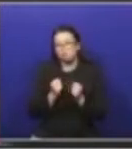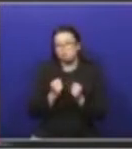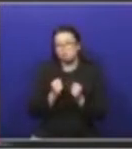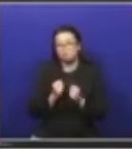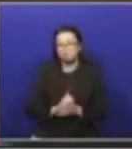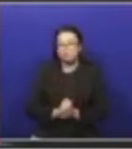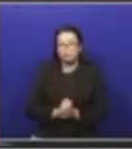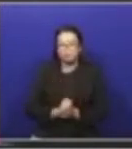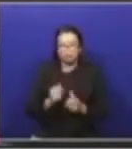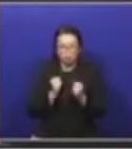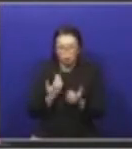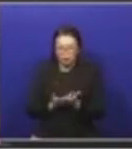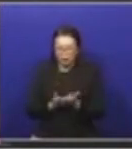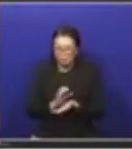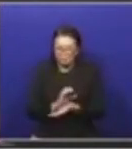ก็เพราะเขาไม่มีความมั่นคงไม่มีหลักประกันอะไรในชีวิตเลย